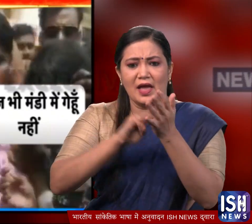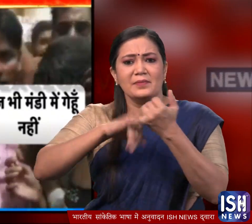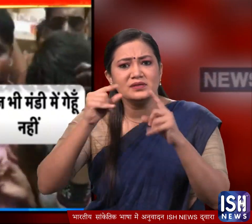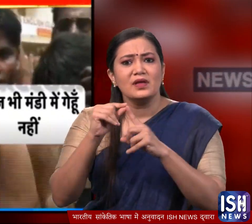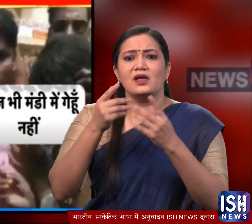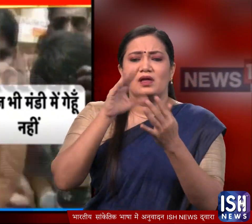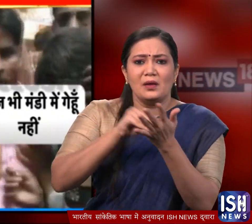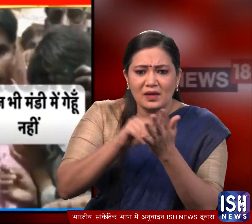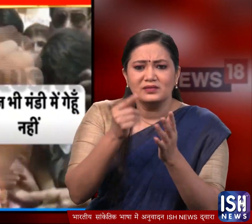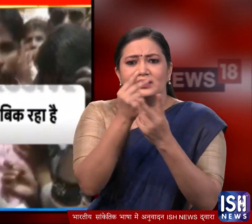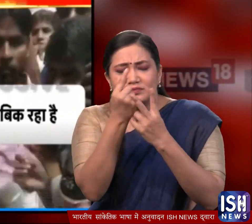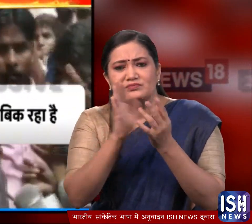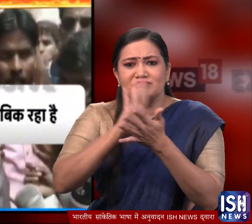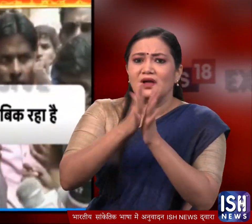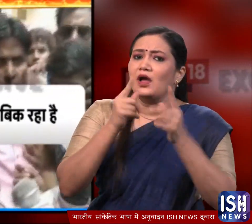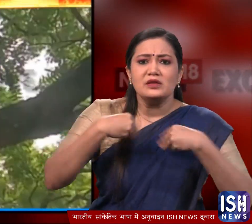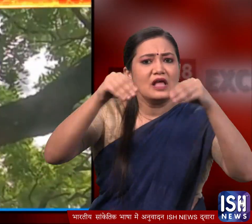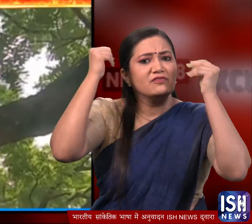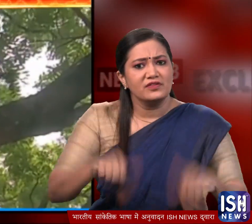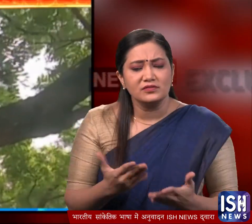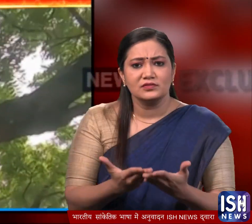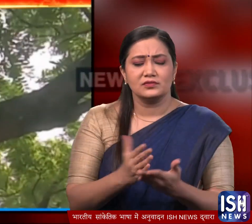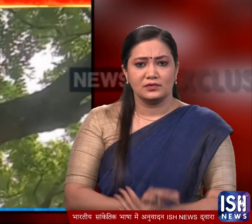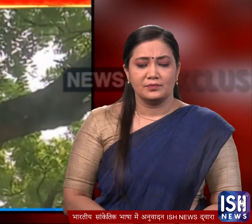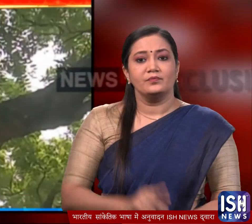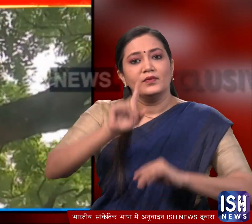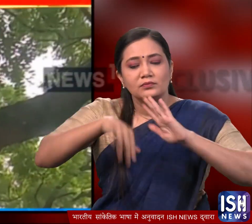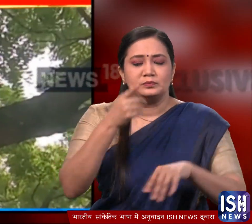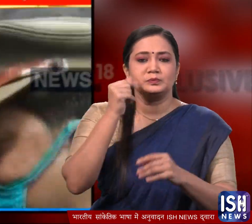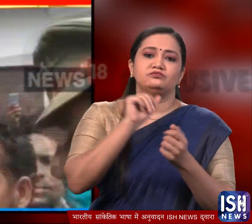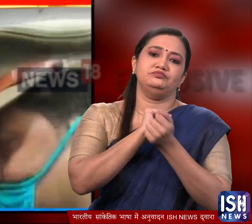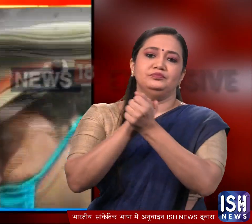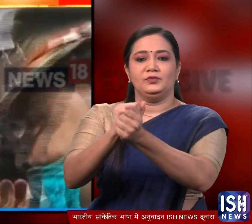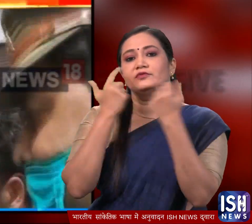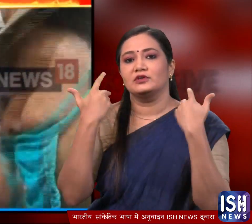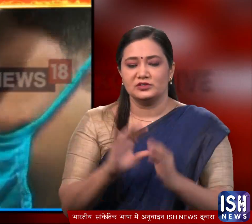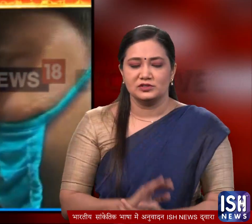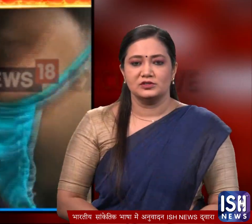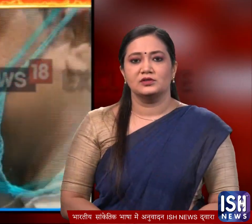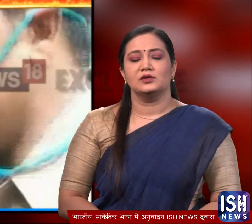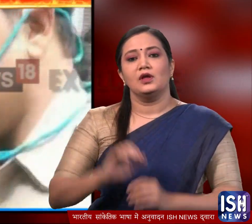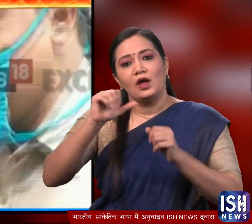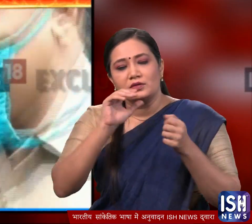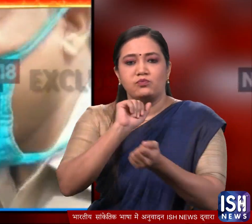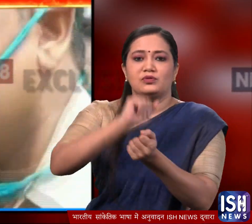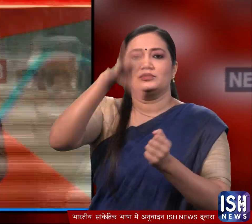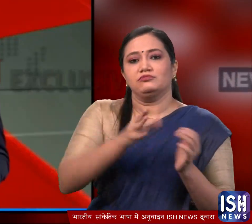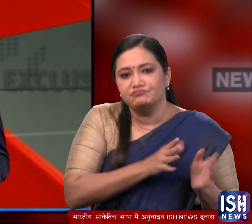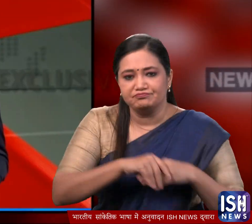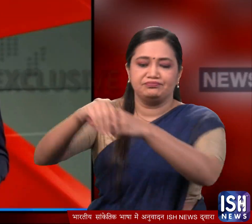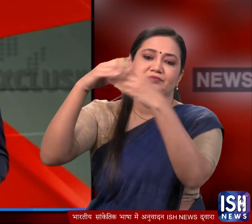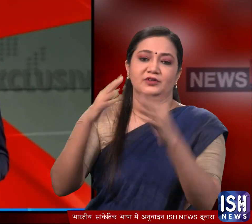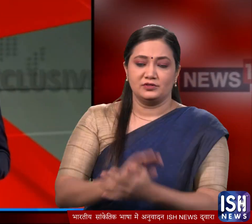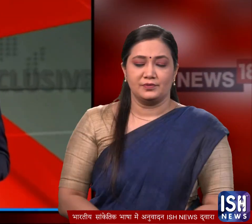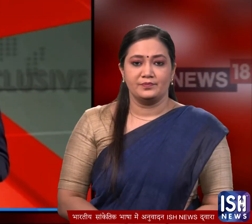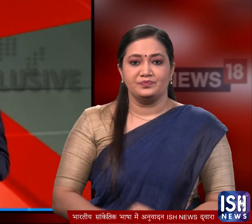आज भी मंडी में उसका गेहूं नहीं बिक रहा है। इसके बाद इस लड़के को पुलिस ने हिरासत में ले लिया और फिर उसे अपने साथ थाने ले गई।